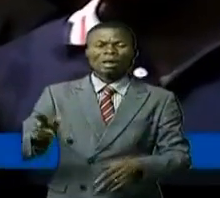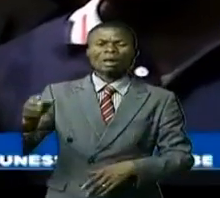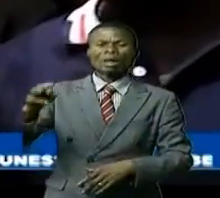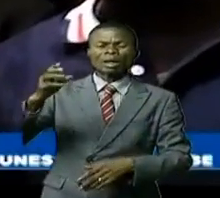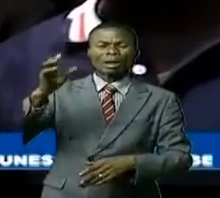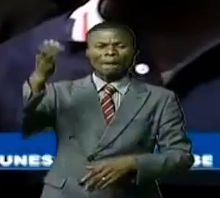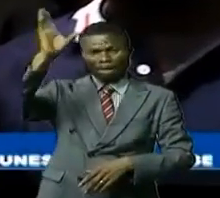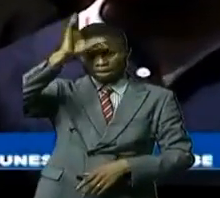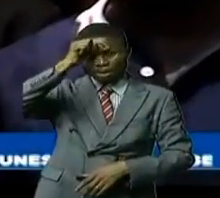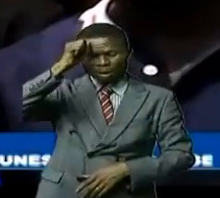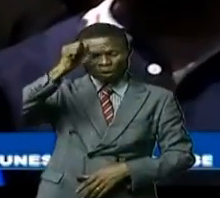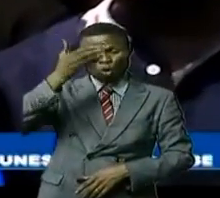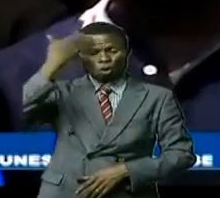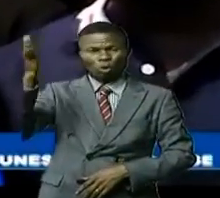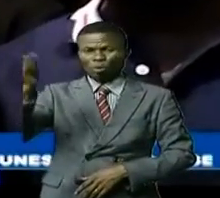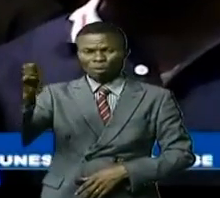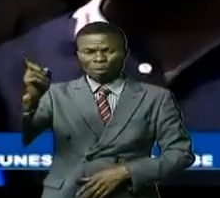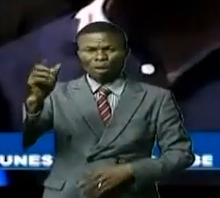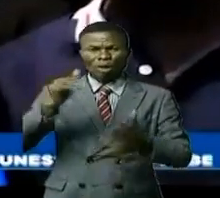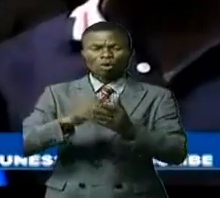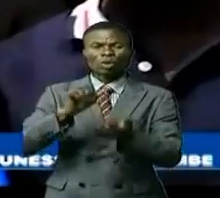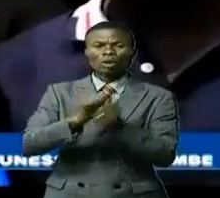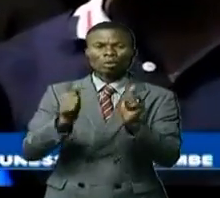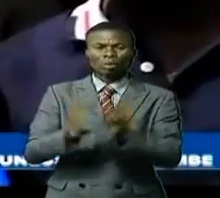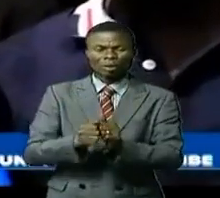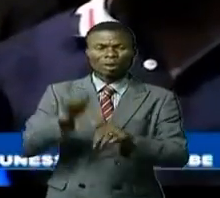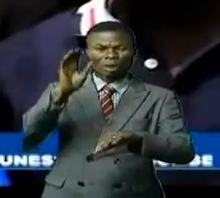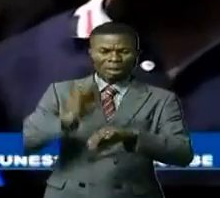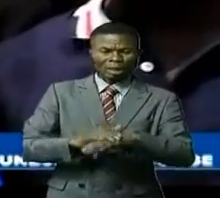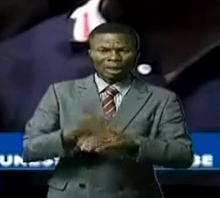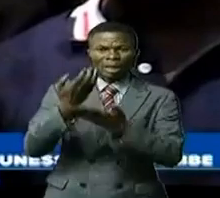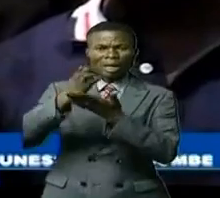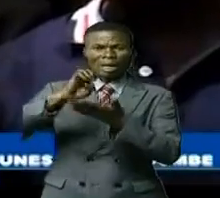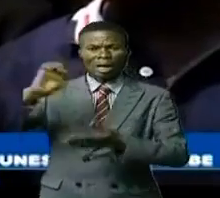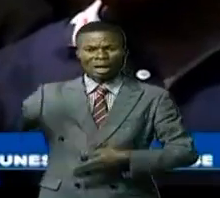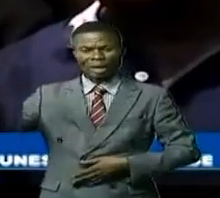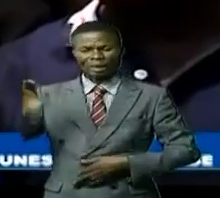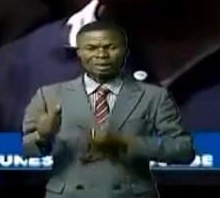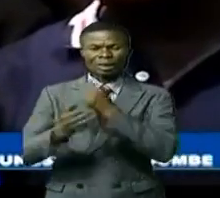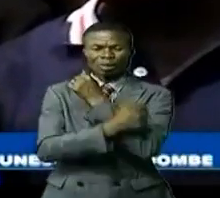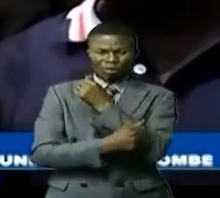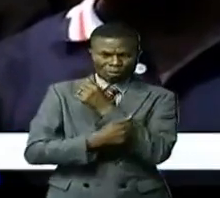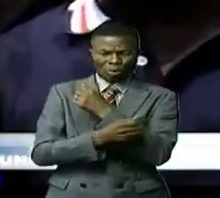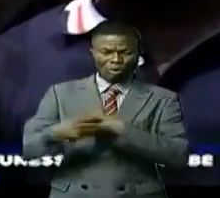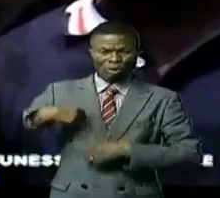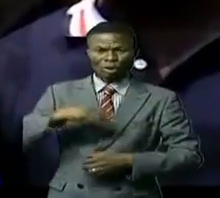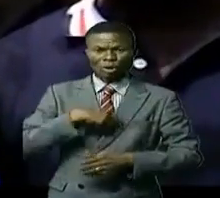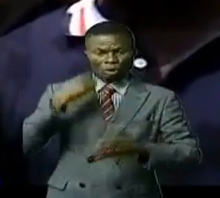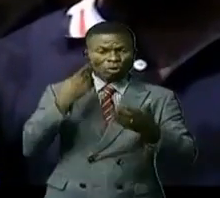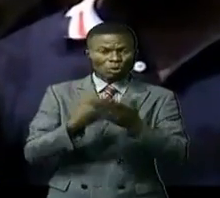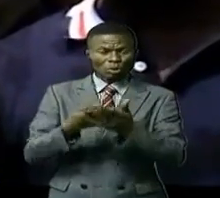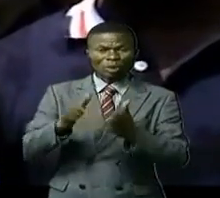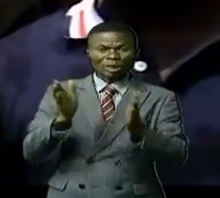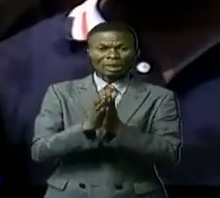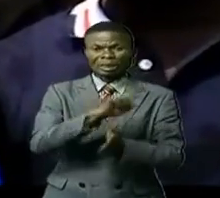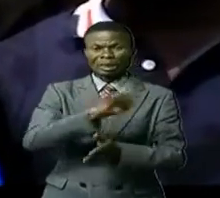sont pas indifférentes face à la situation qui prévaut à l'est des 10 pays. Nous constatons plus de 10 000 Congolais ont